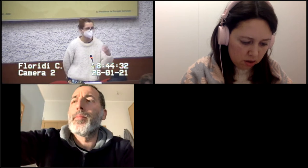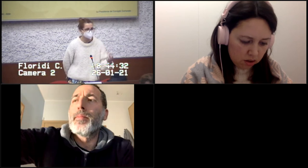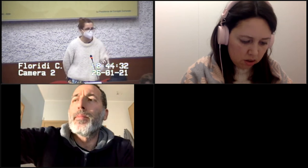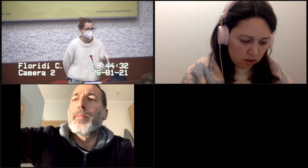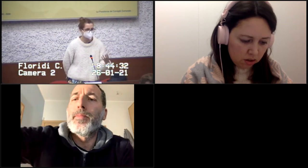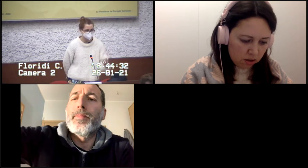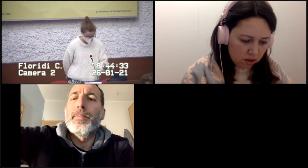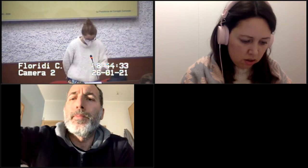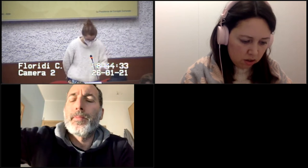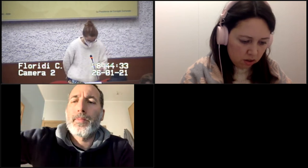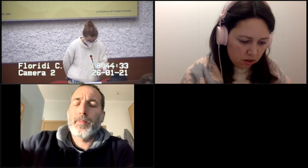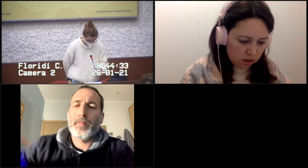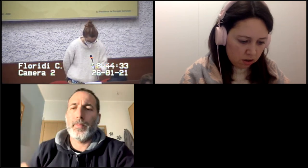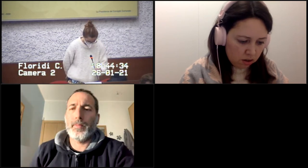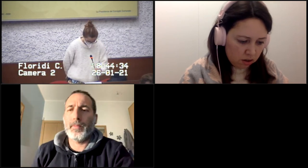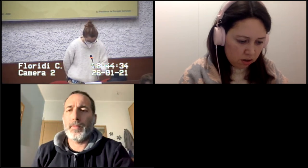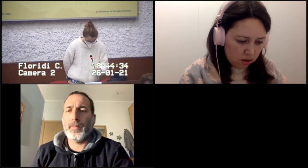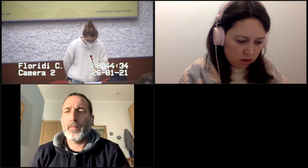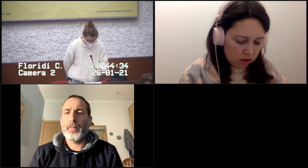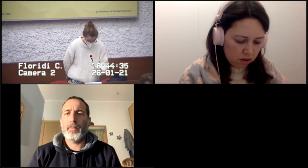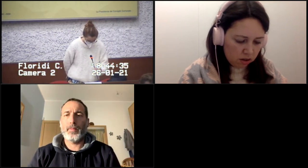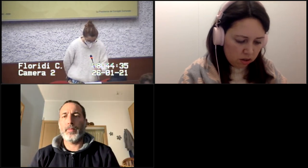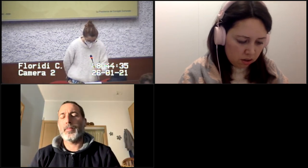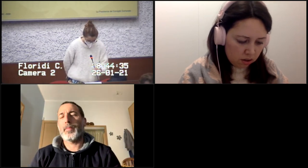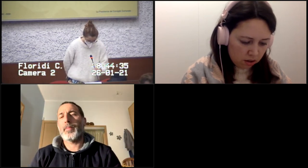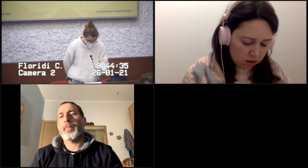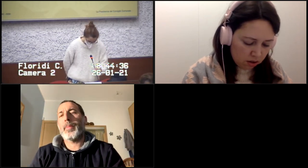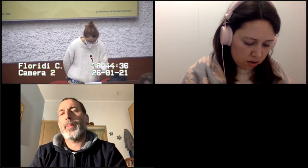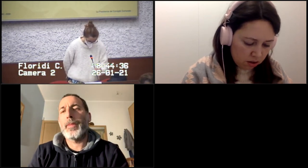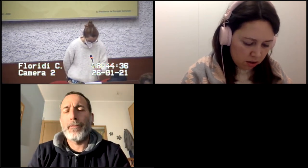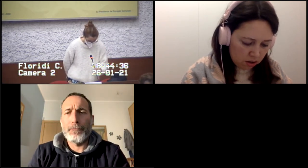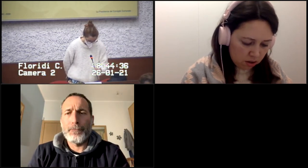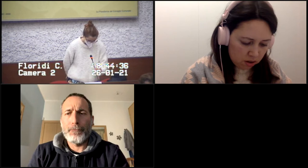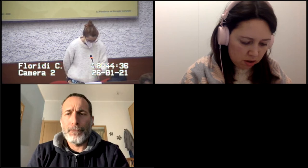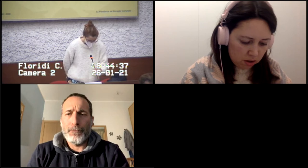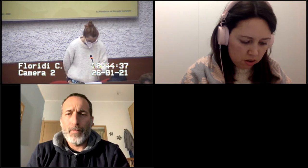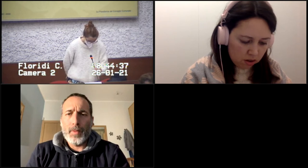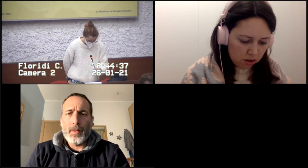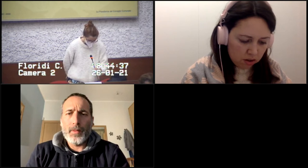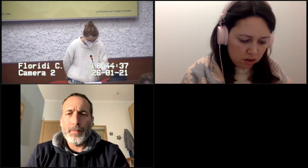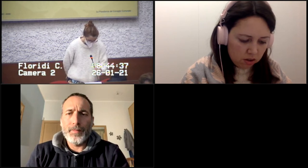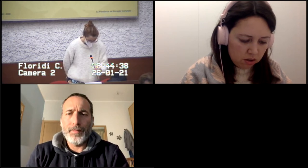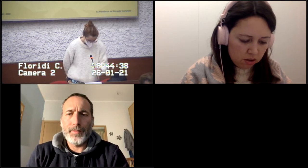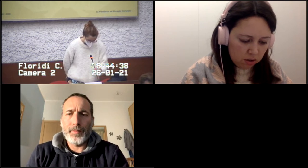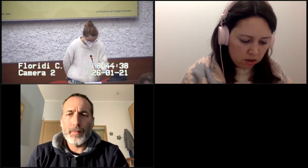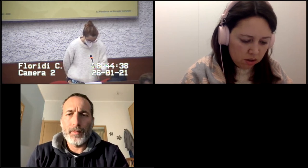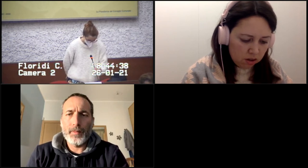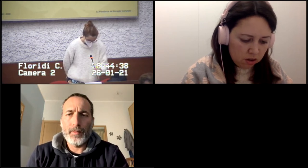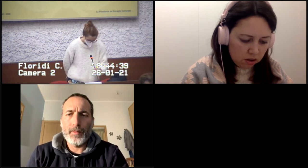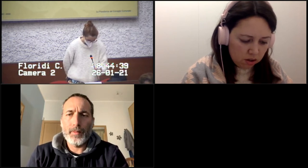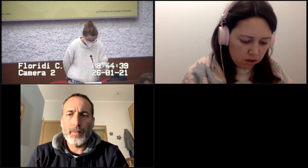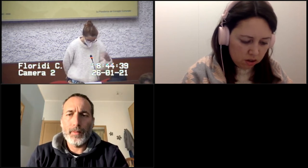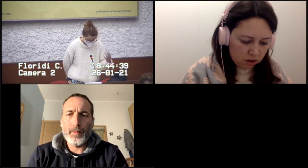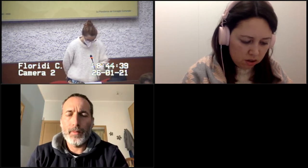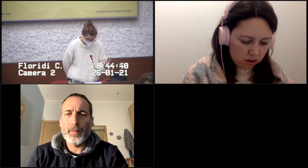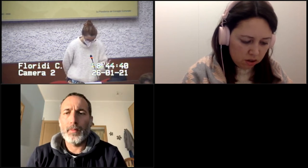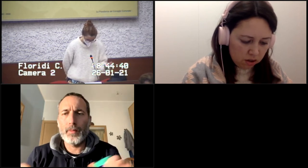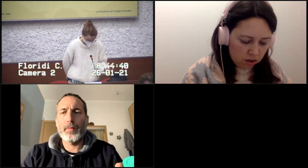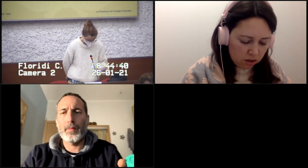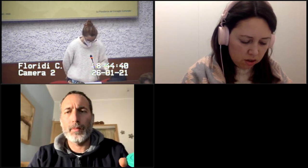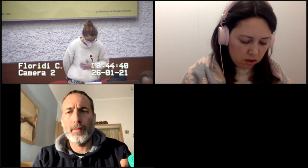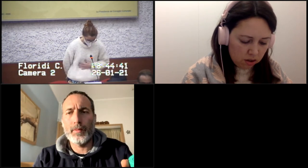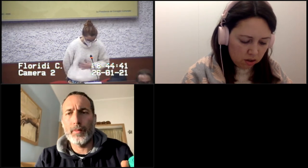stare in compagnia e trovarsi bene. E appunto perché molta della sua passione, molte delle sue energie le ha